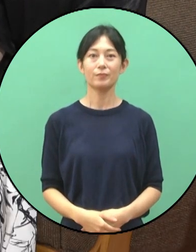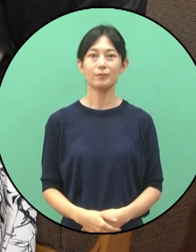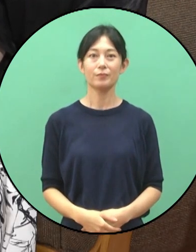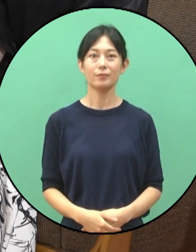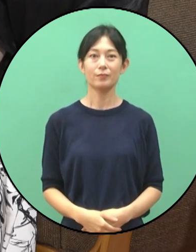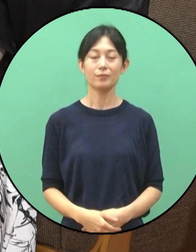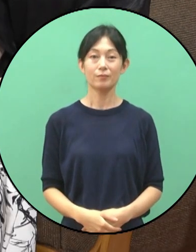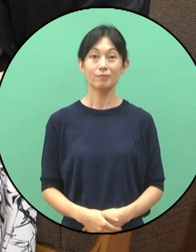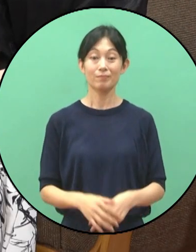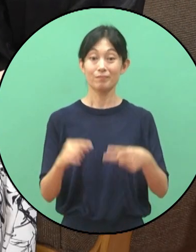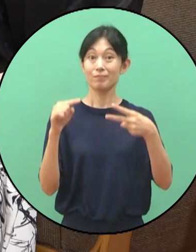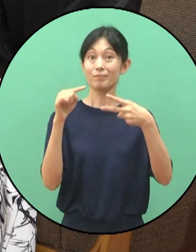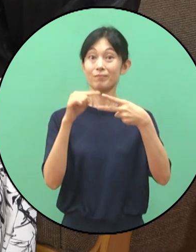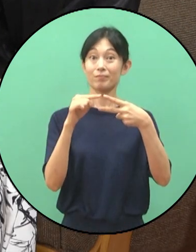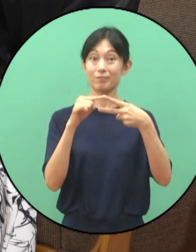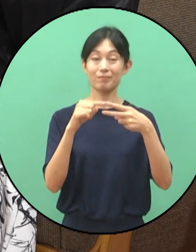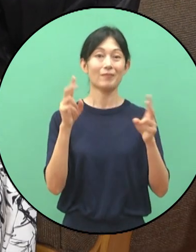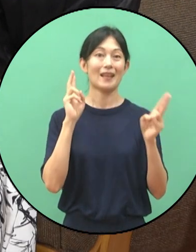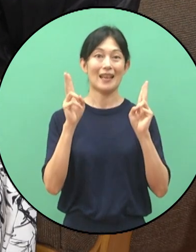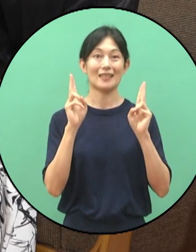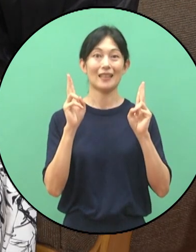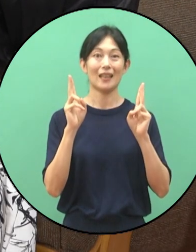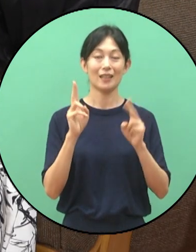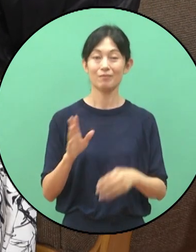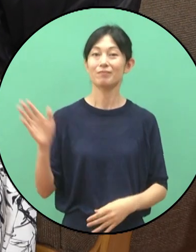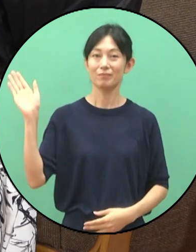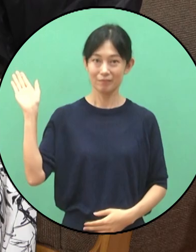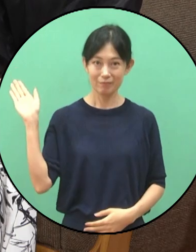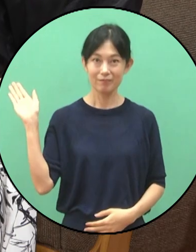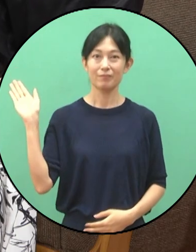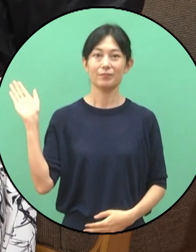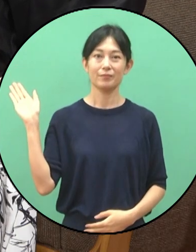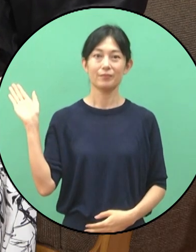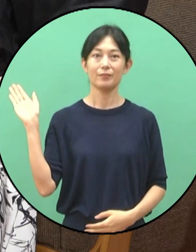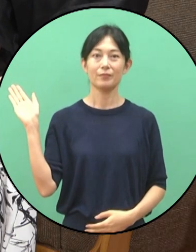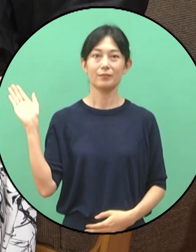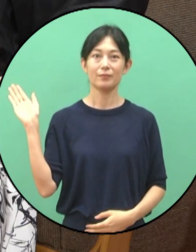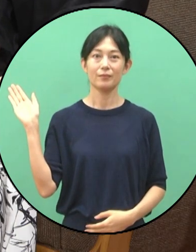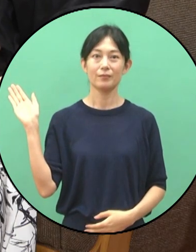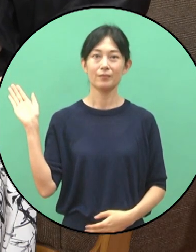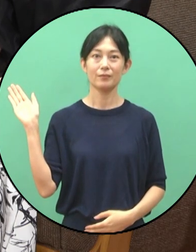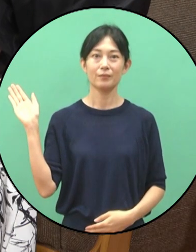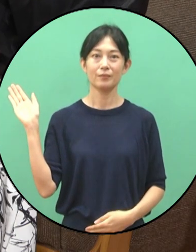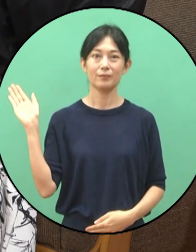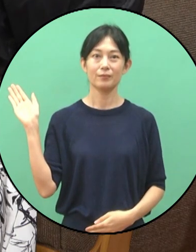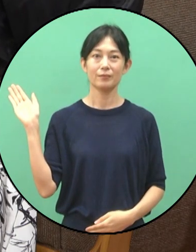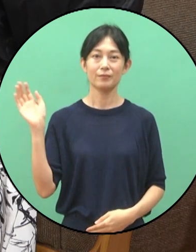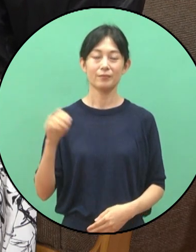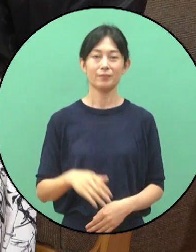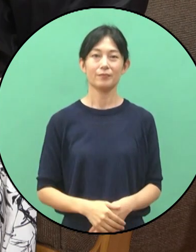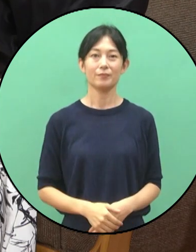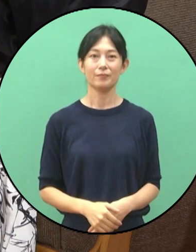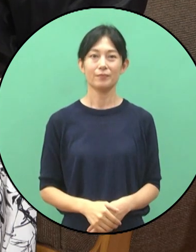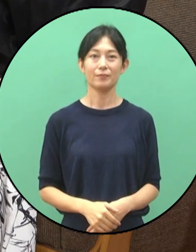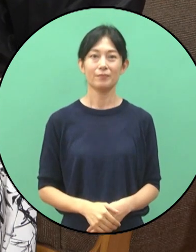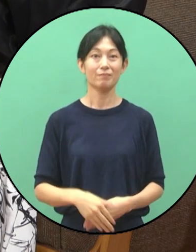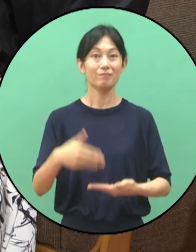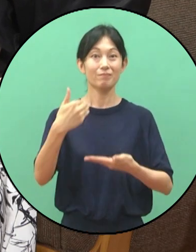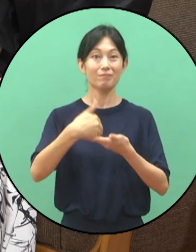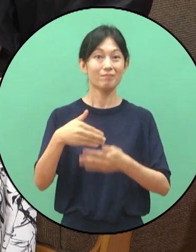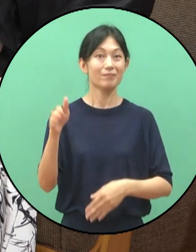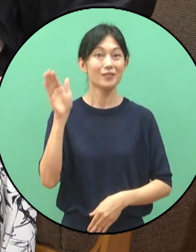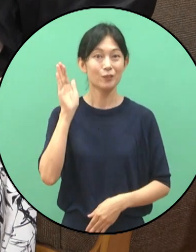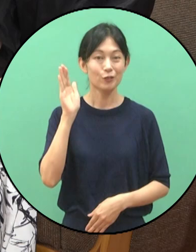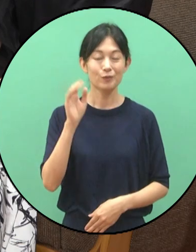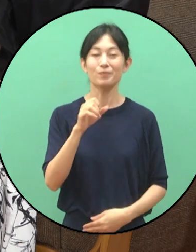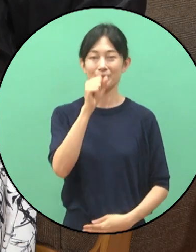殿堂入り1つ目の企業は富士フイルムマニファクチャリング株式会社鈴鹿事業所です。諸田さんにお話を伺